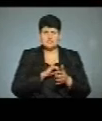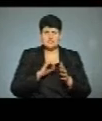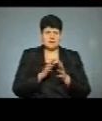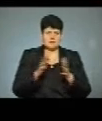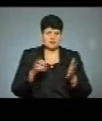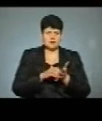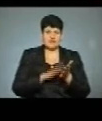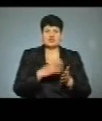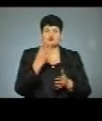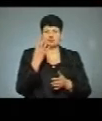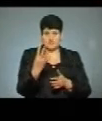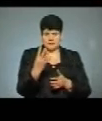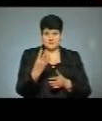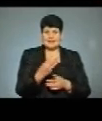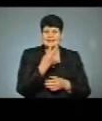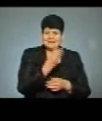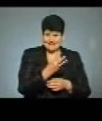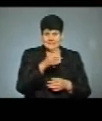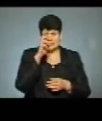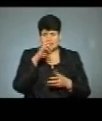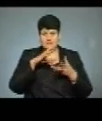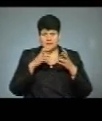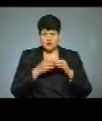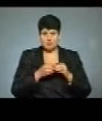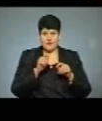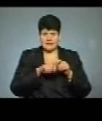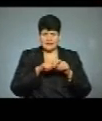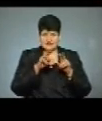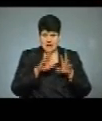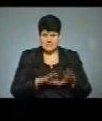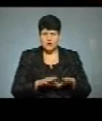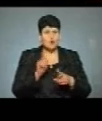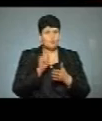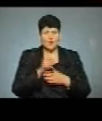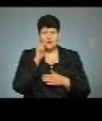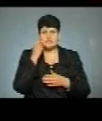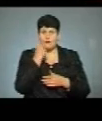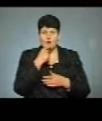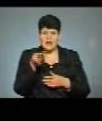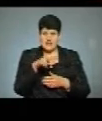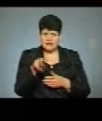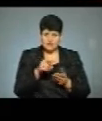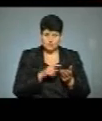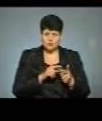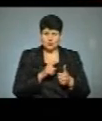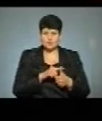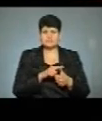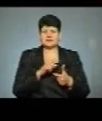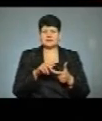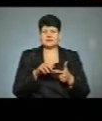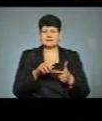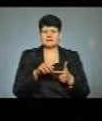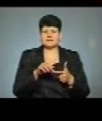4 предмети. З них 3 як державну підсумкову атестацію, обов'язкову українську мову і літературу, за вибором